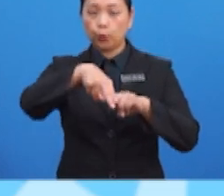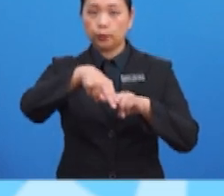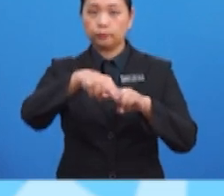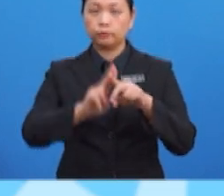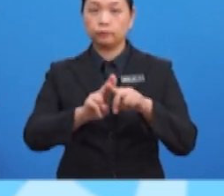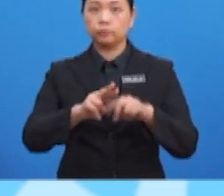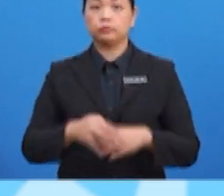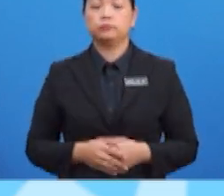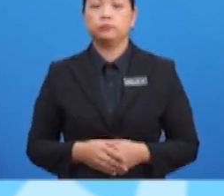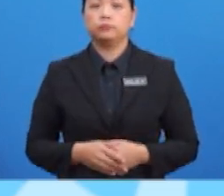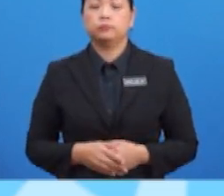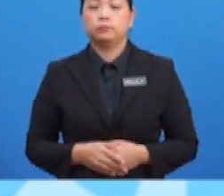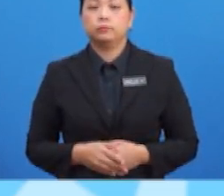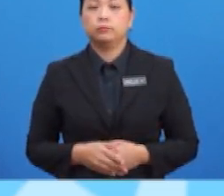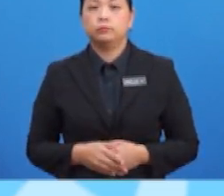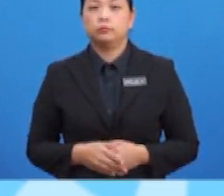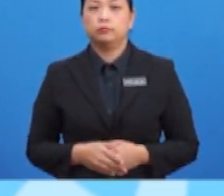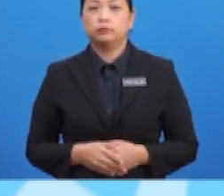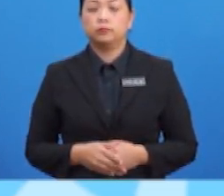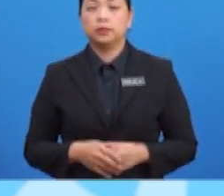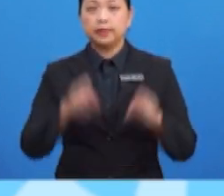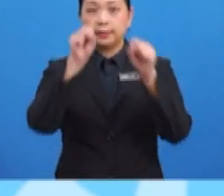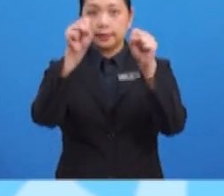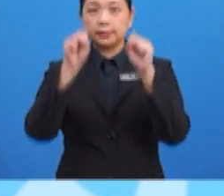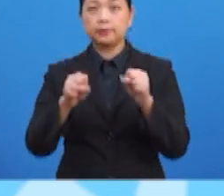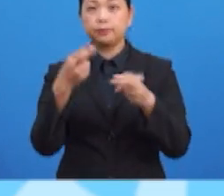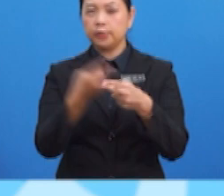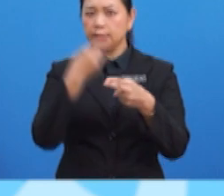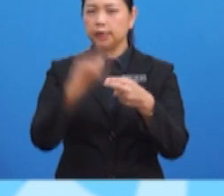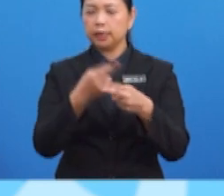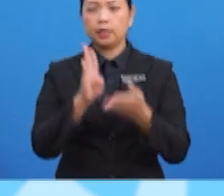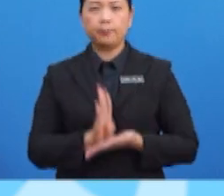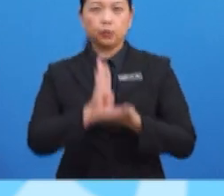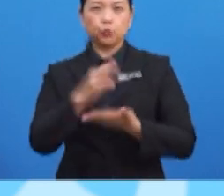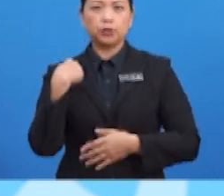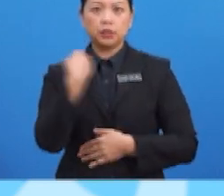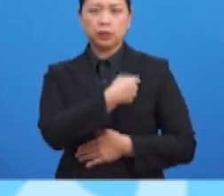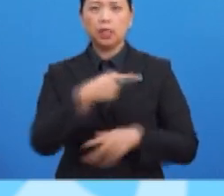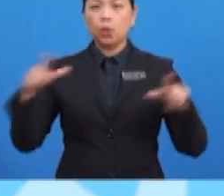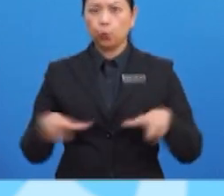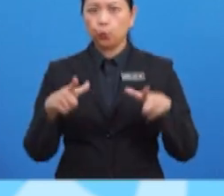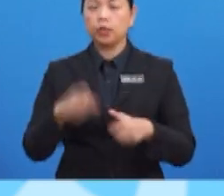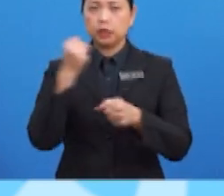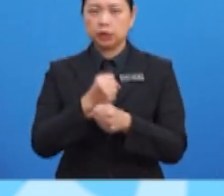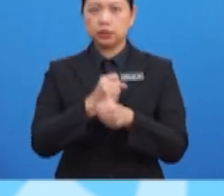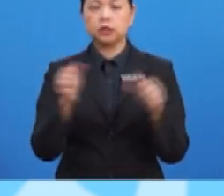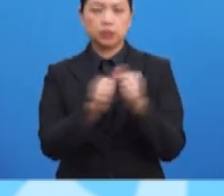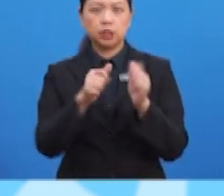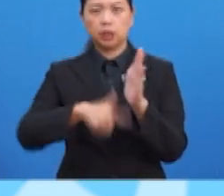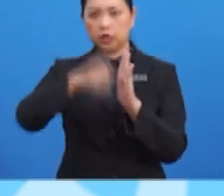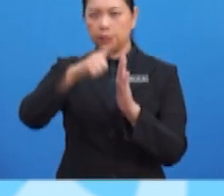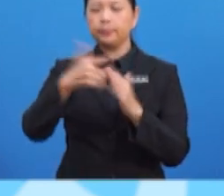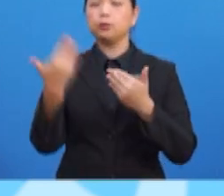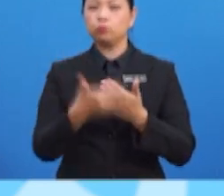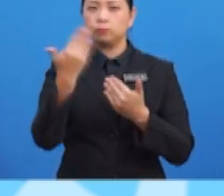Sistem tuas merupakan sistem ringkas yang membantu kita melakukan kerja dengan